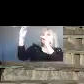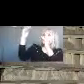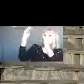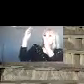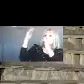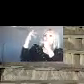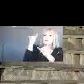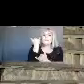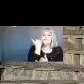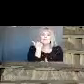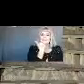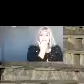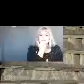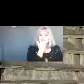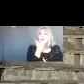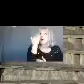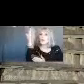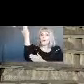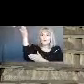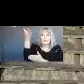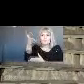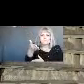Israel, God het teruggetrek.